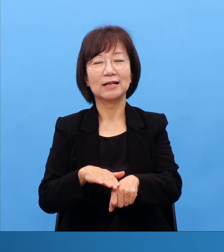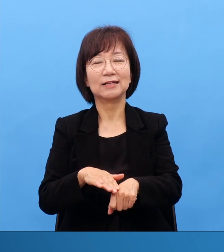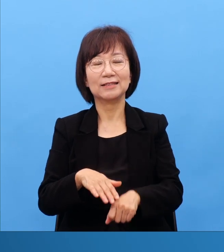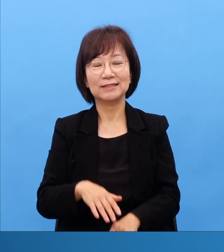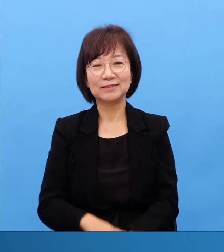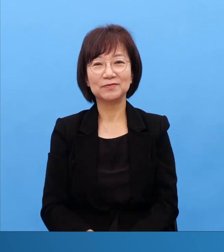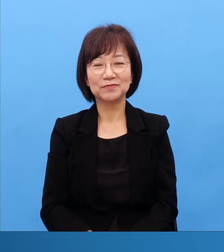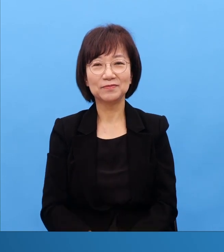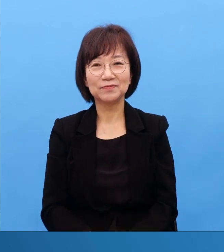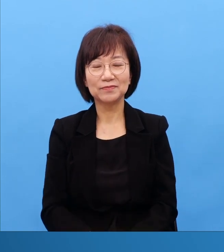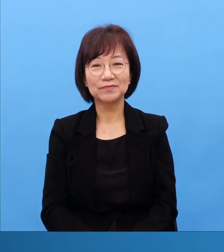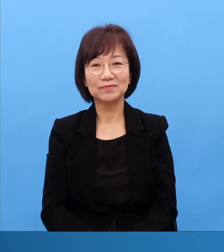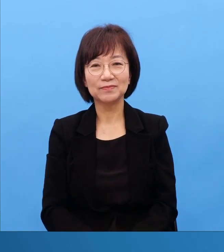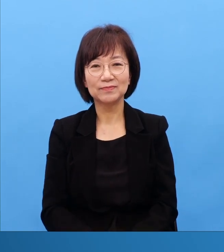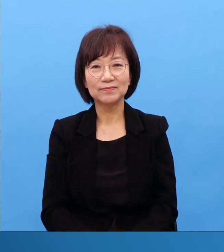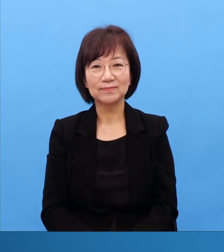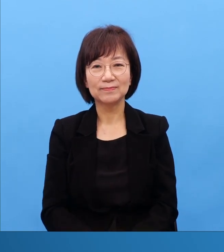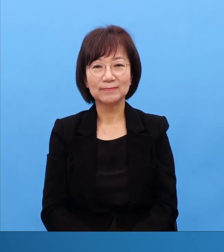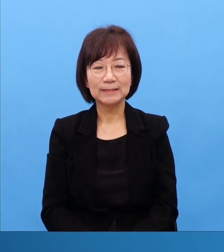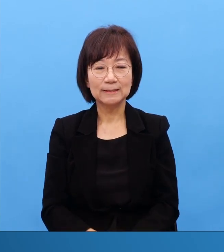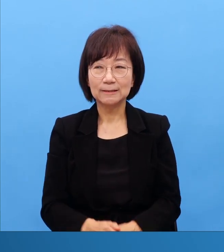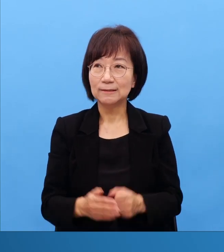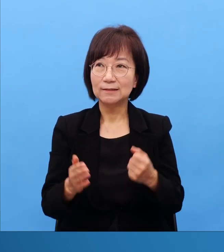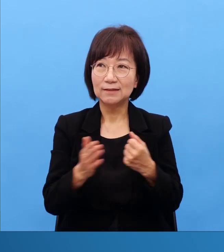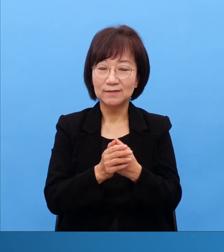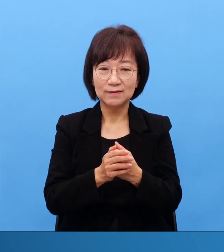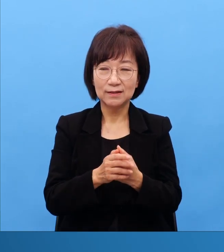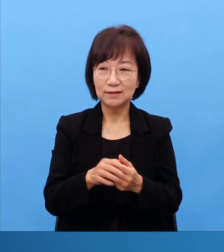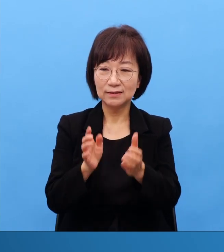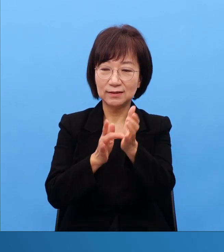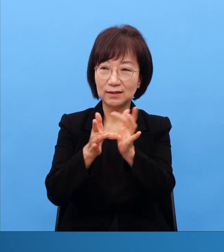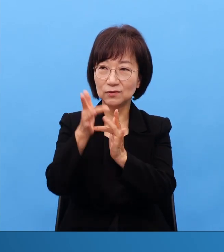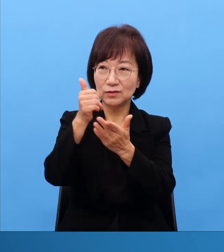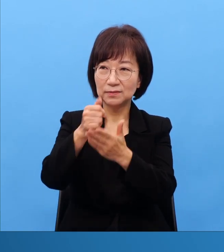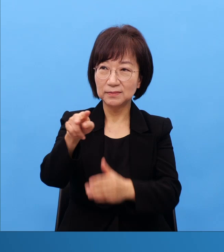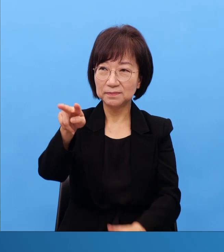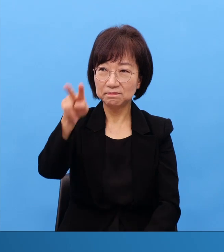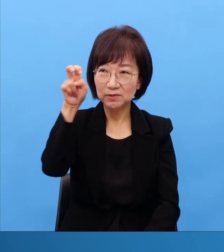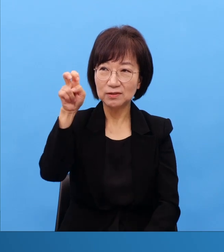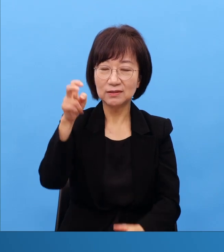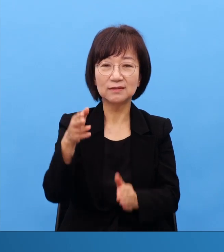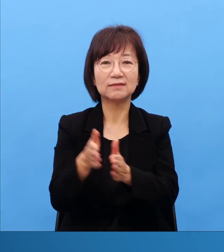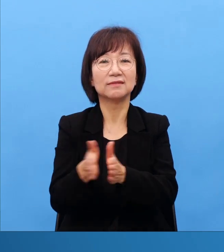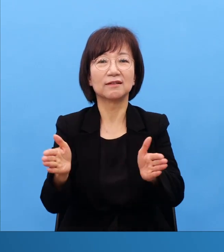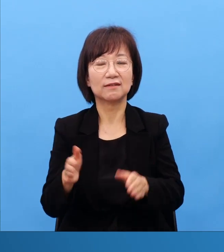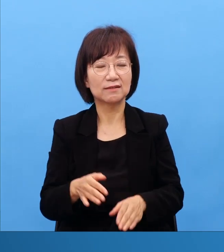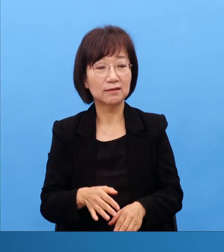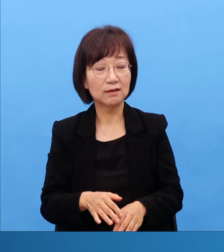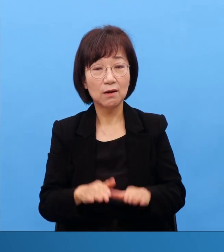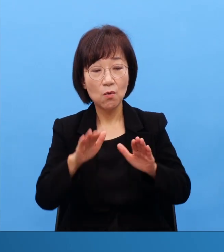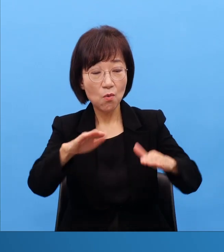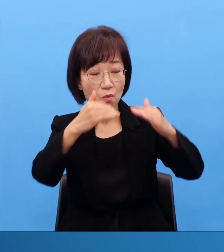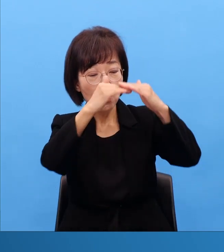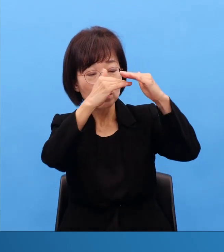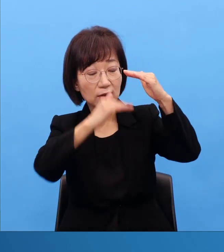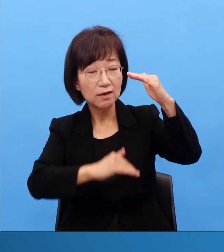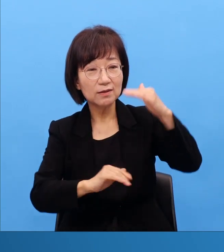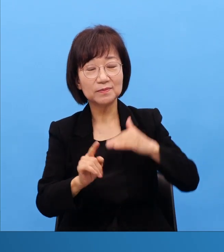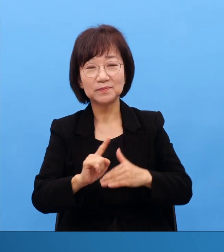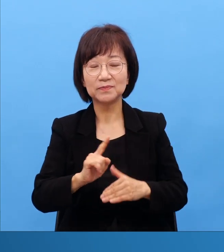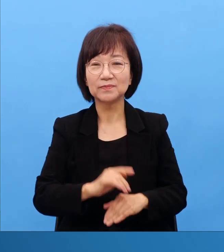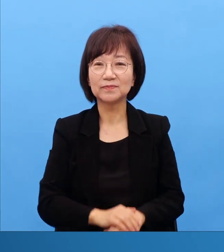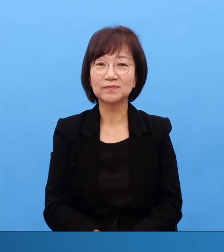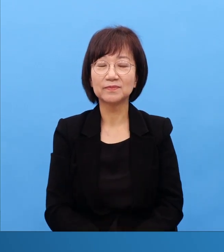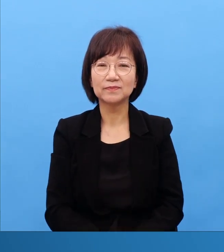about destruction. 그리고 이 사람들은 예수님 미워했어요. And these people abhorred Jesus. 오늘 본문 읽어보셨죠? You read the passage together